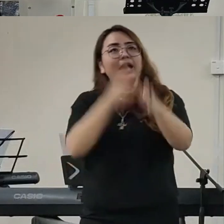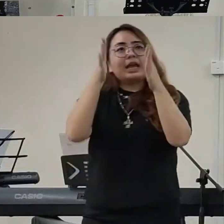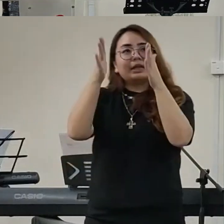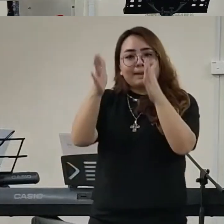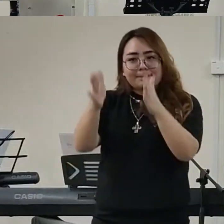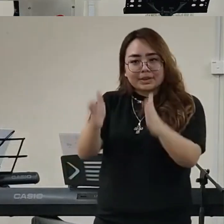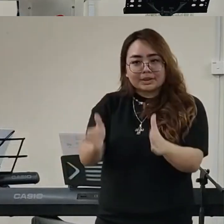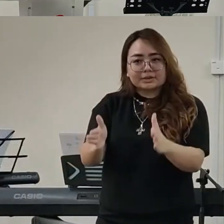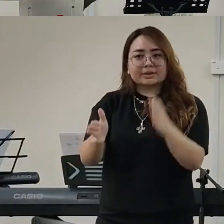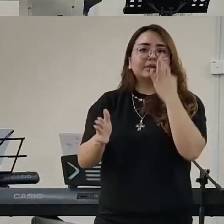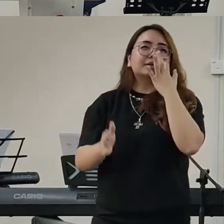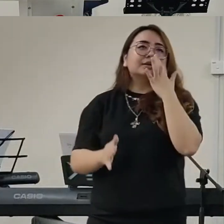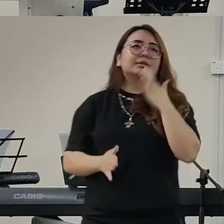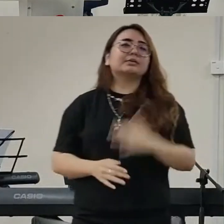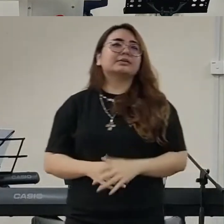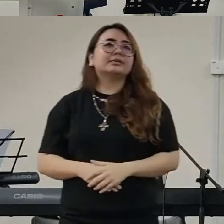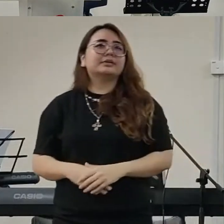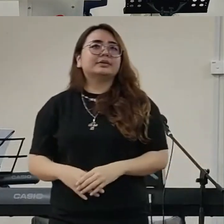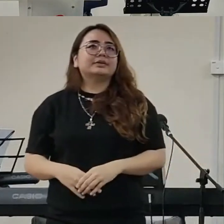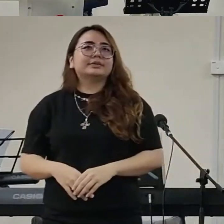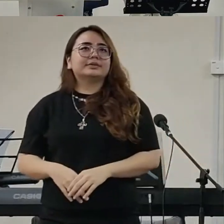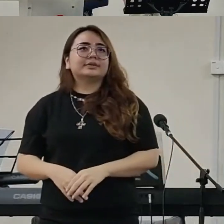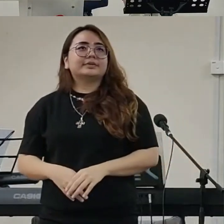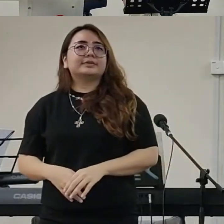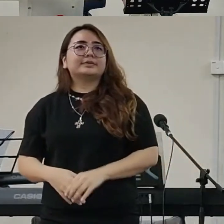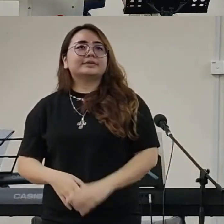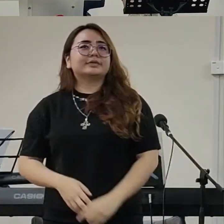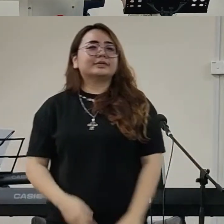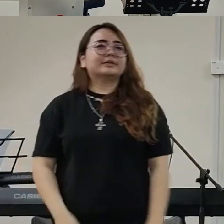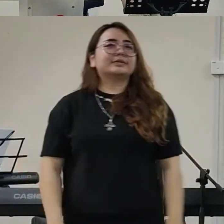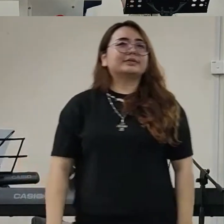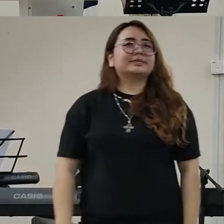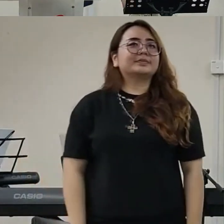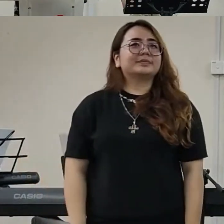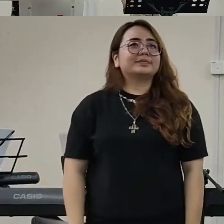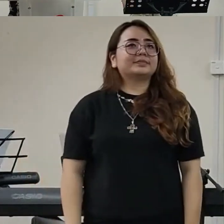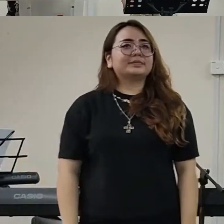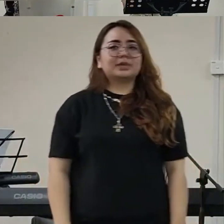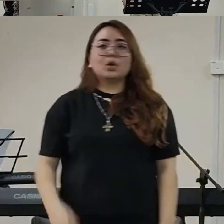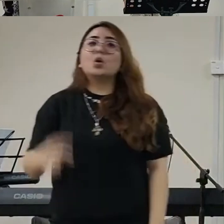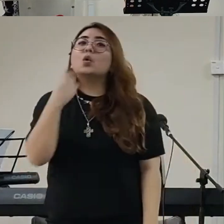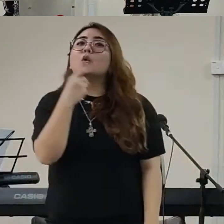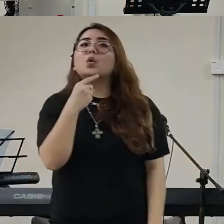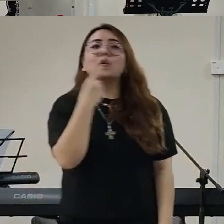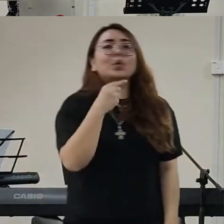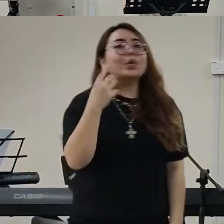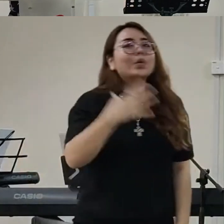就是好的牧人。 So before we turn to the sermon, how many of you like fun facts?